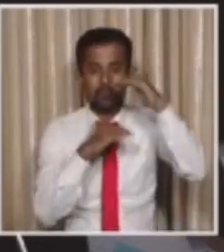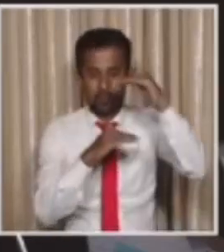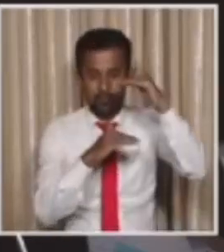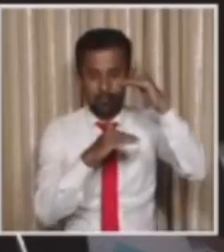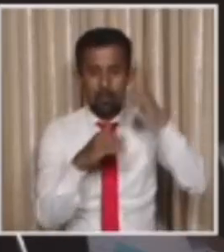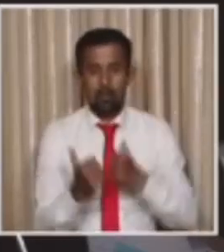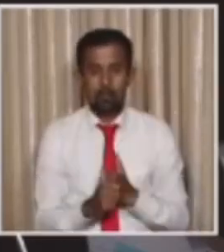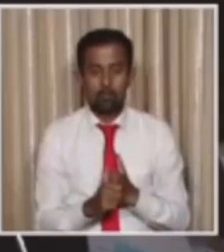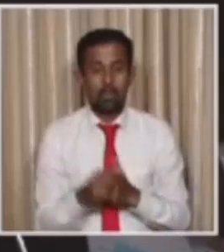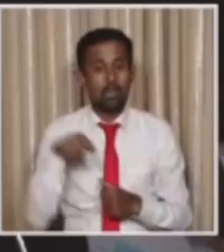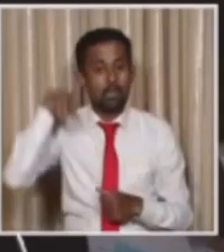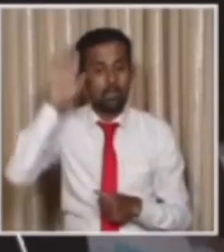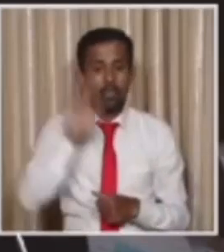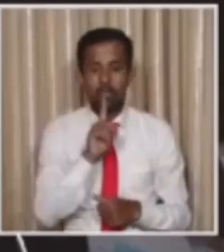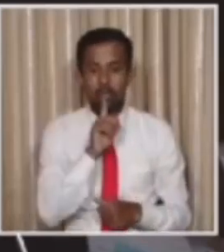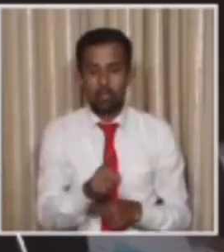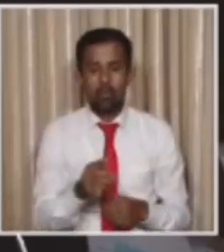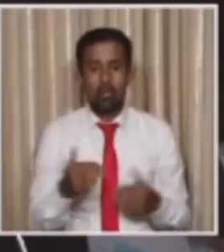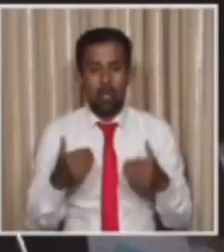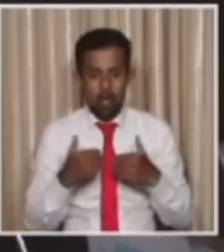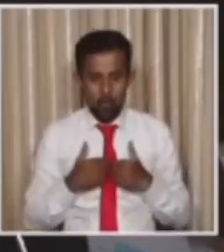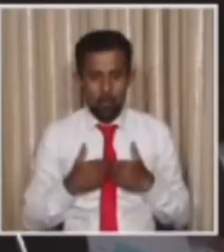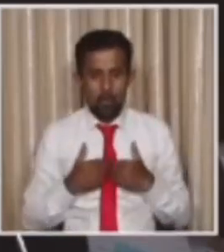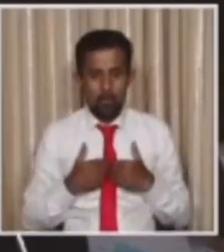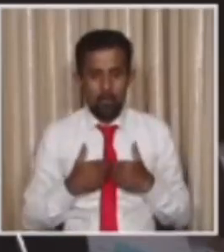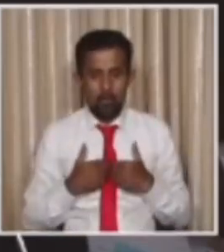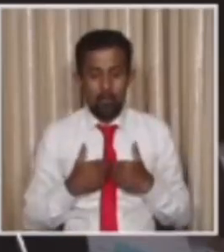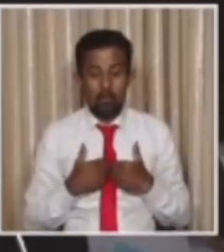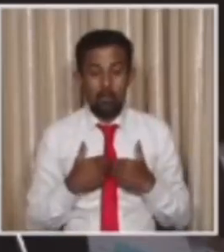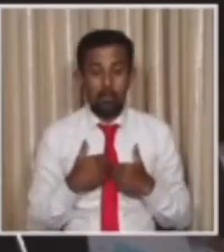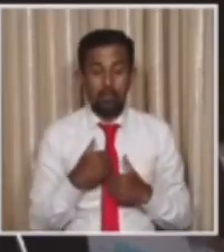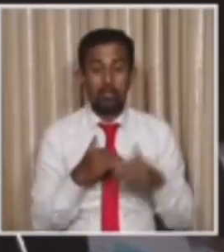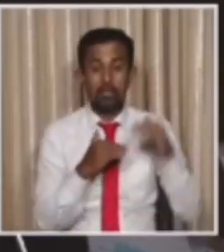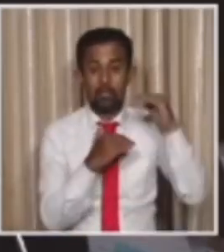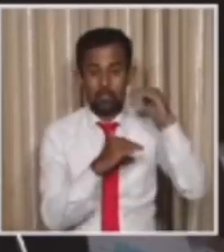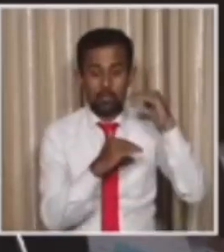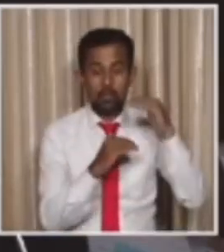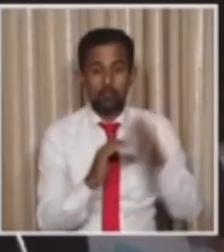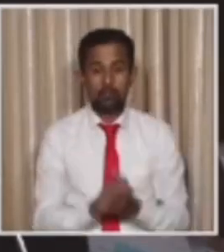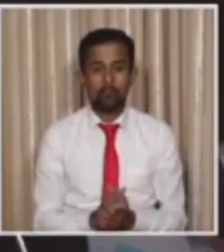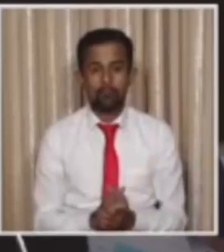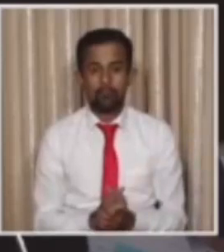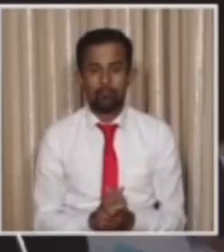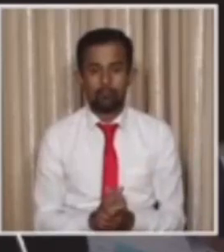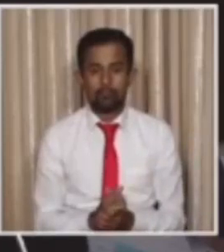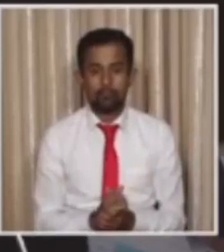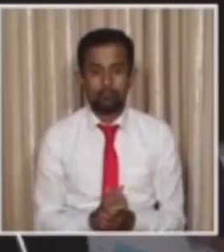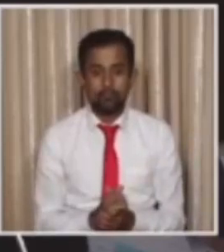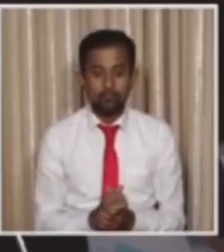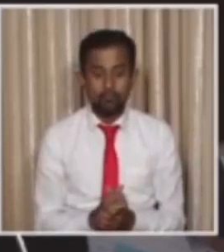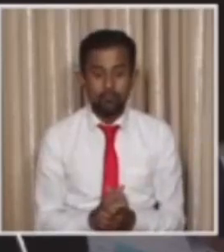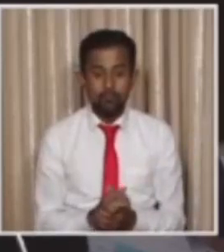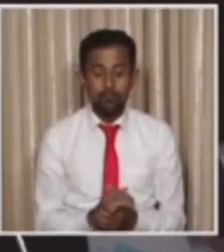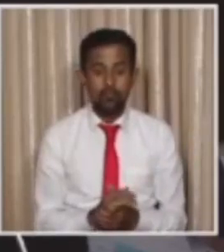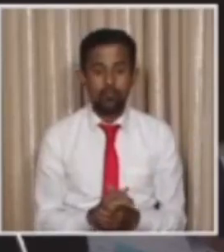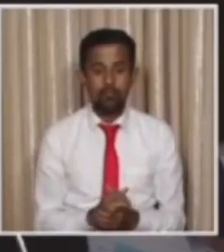කරගන්න. එදා කිව්වේ මොකද්ද? අපේකේ ඒ කියන්නේ ෆිස්කල් ඩෙෆිසිට් එක as a share of GDP less than 5%